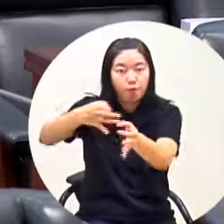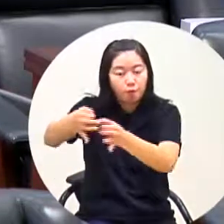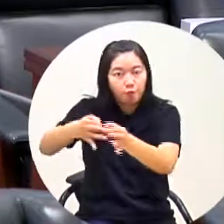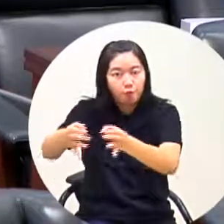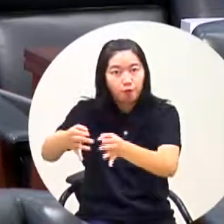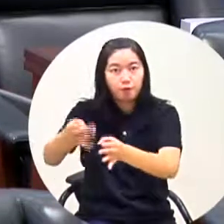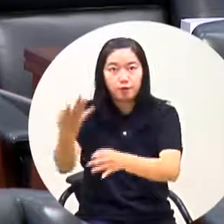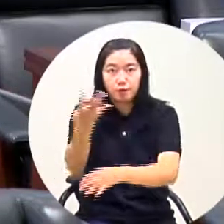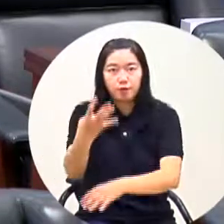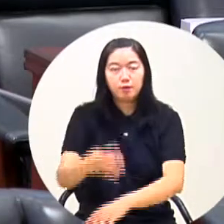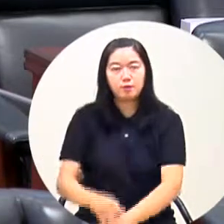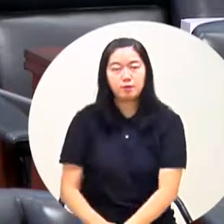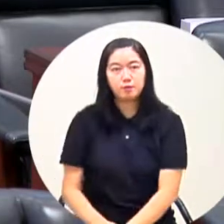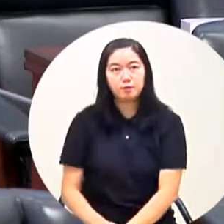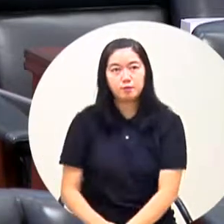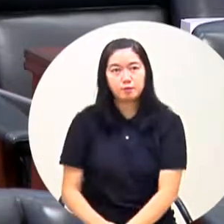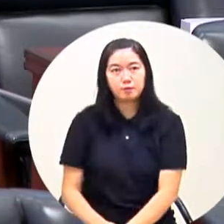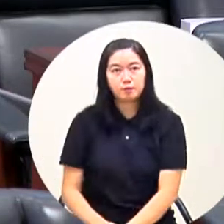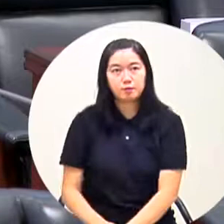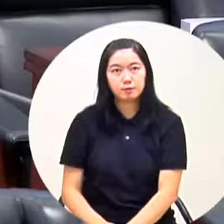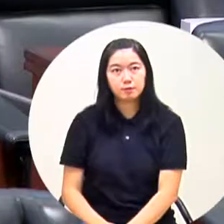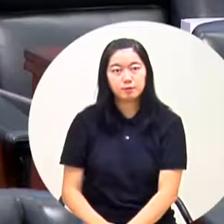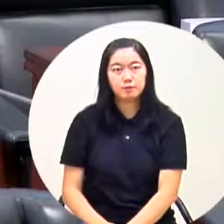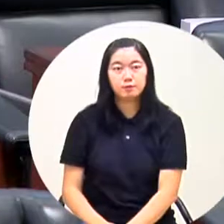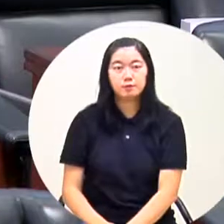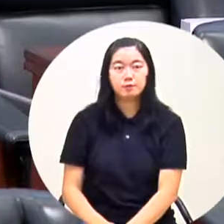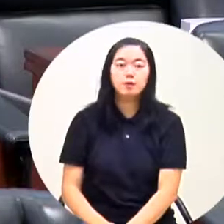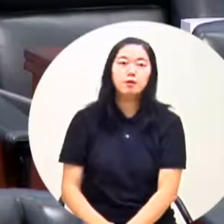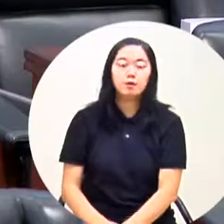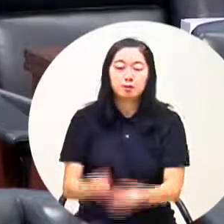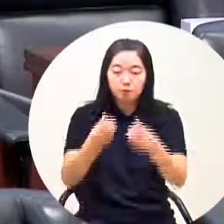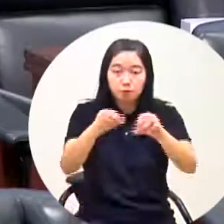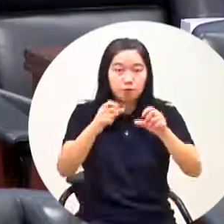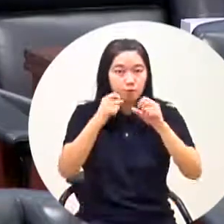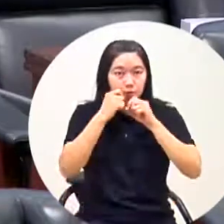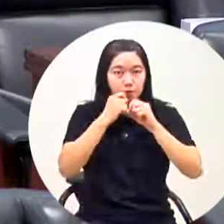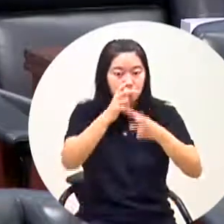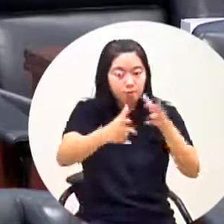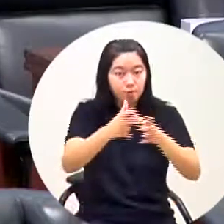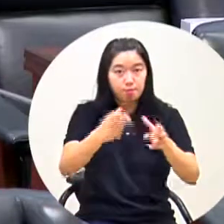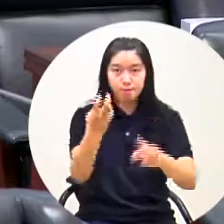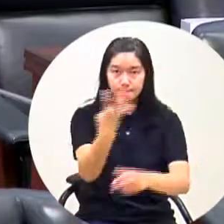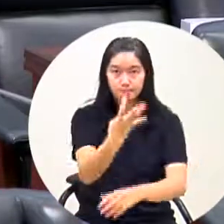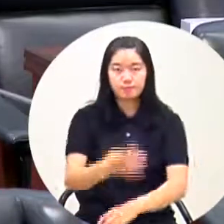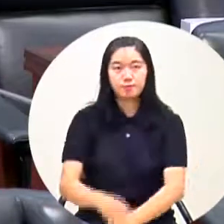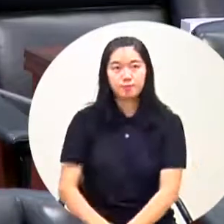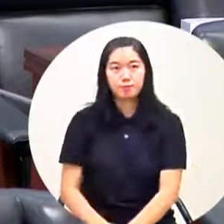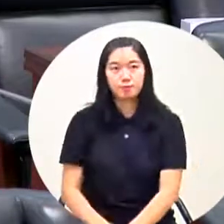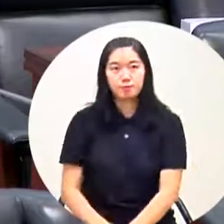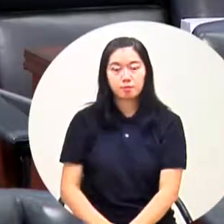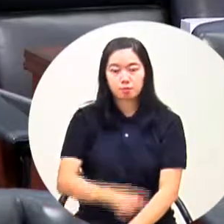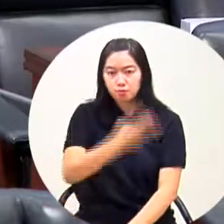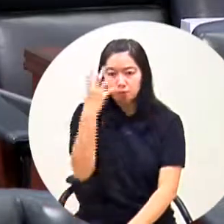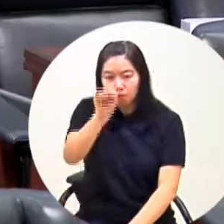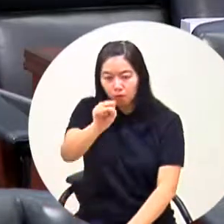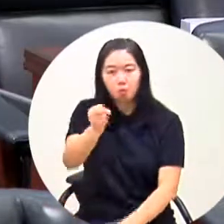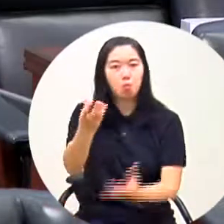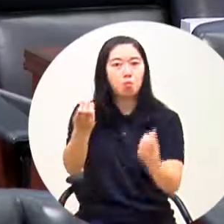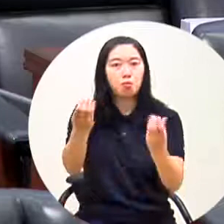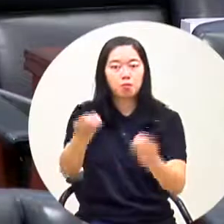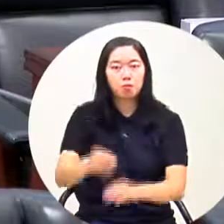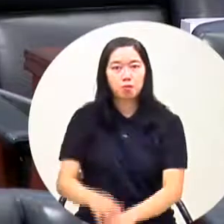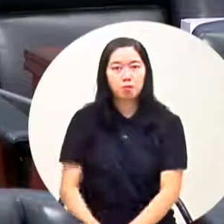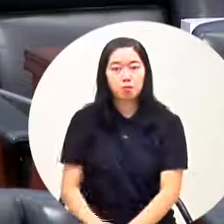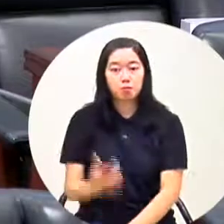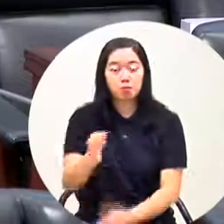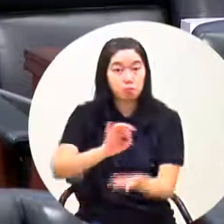有6家的蛋品工厂哈，那我们都没有发现使用